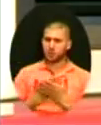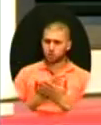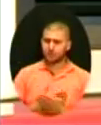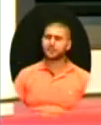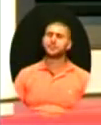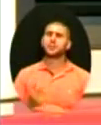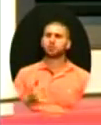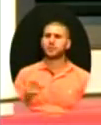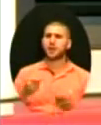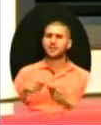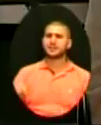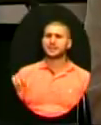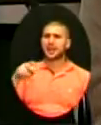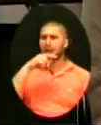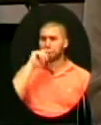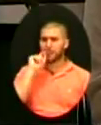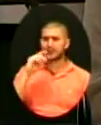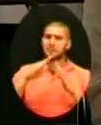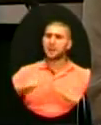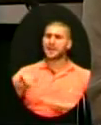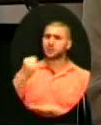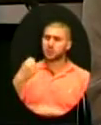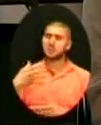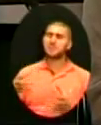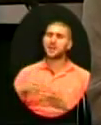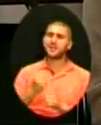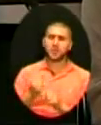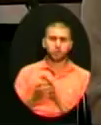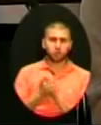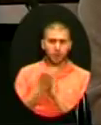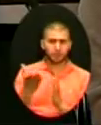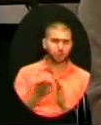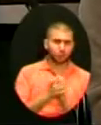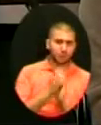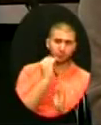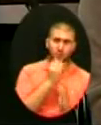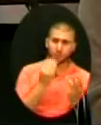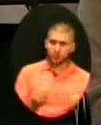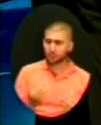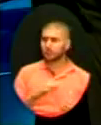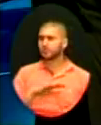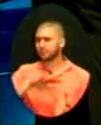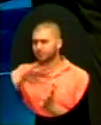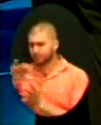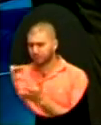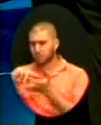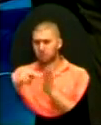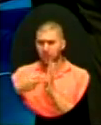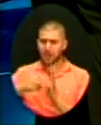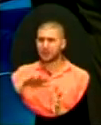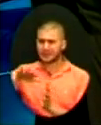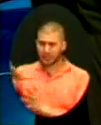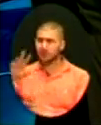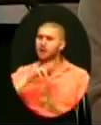אנחנו עכשיו עם חבר הכנסת אמיר פרץ, המחנה הציוני, מפלגת העבודה. שלום לך. שלום, צהריים. נניח לרגע על הנושאים הפוליטיים